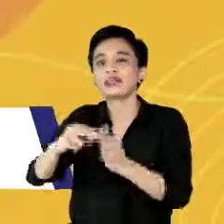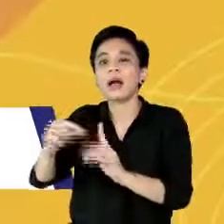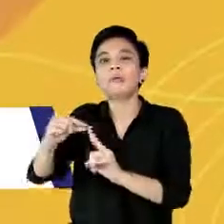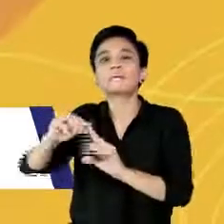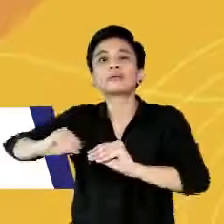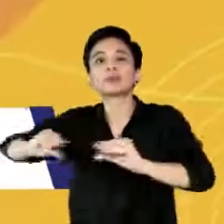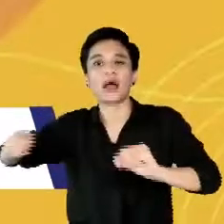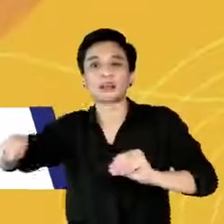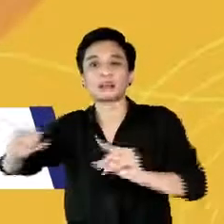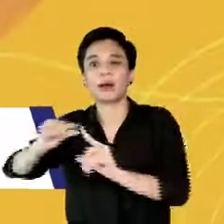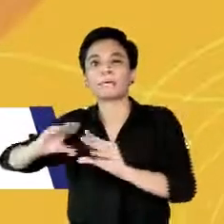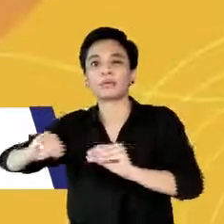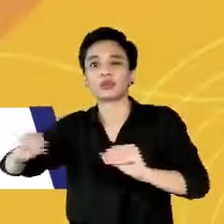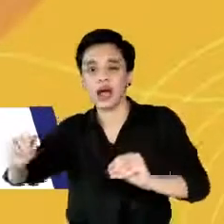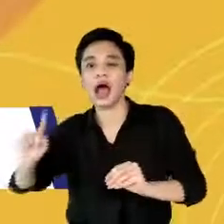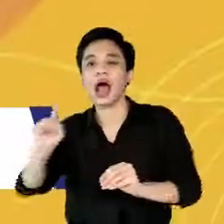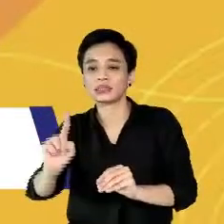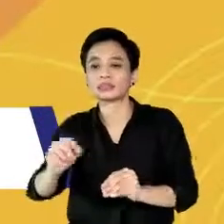yang